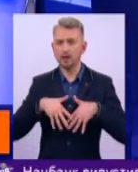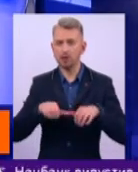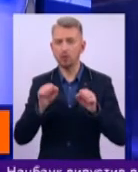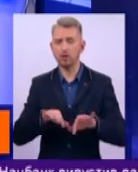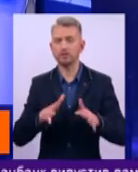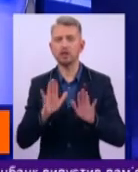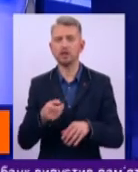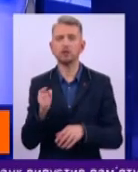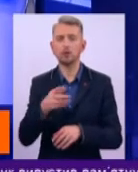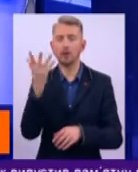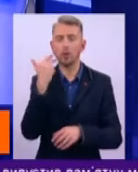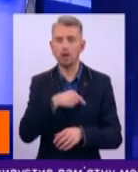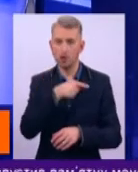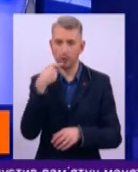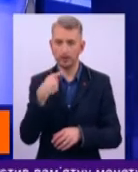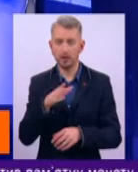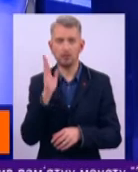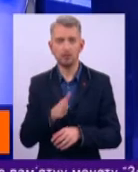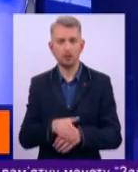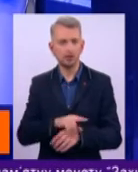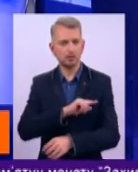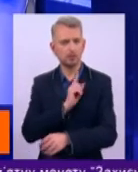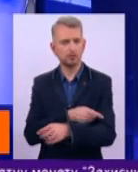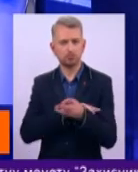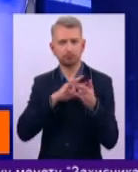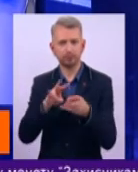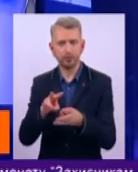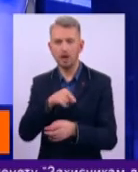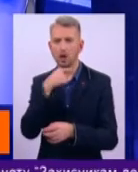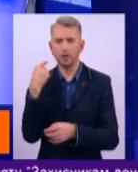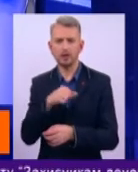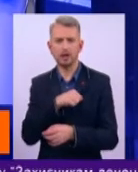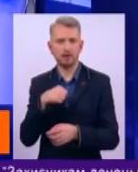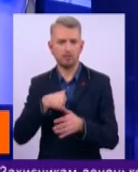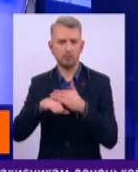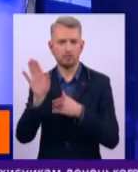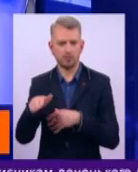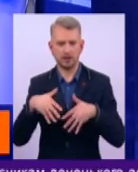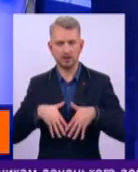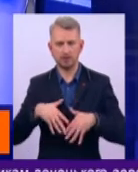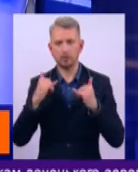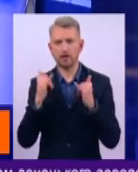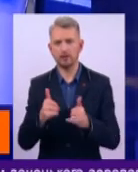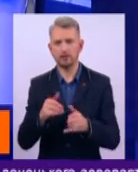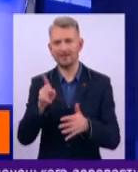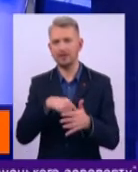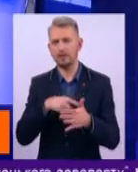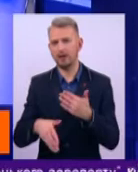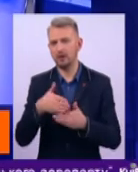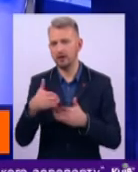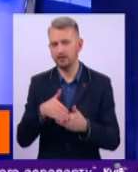відбутися тільки тоді, коли Росії буде завдано істотної шкоди і сама Росія залишить Крим заради зняття